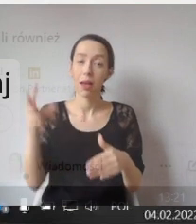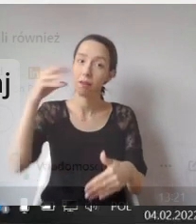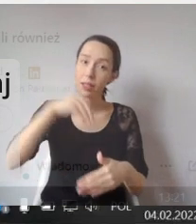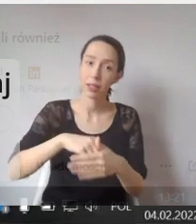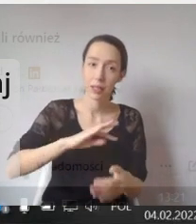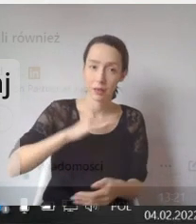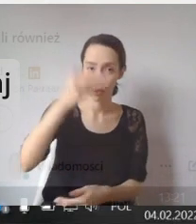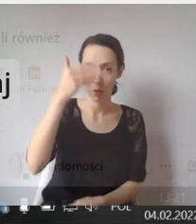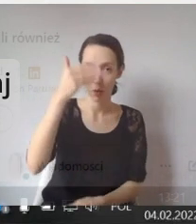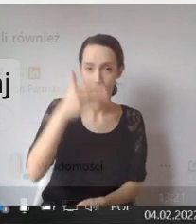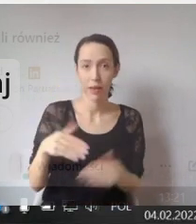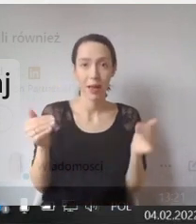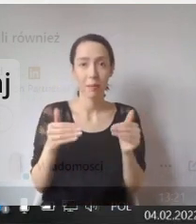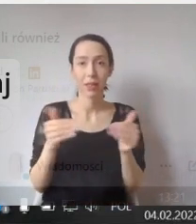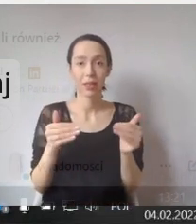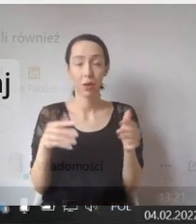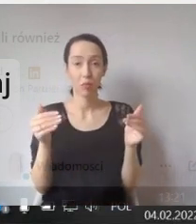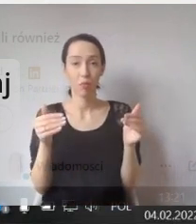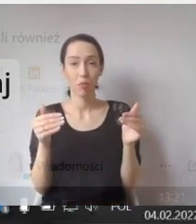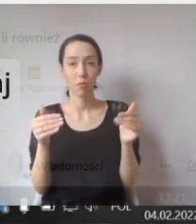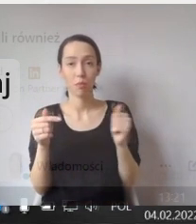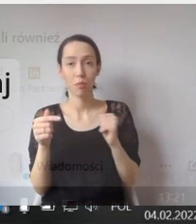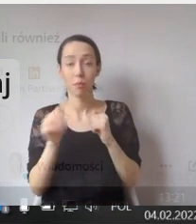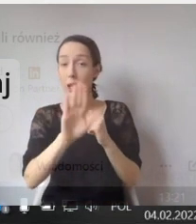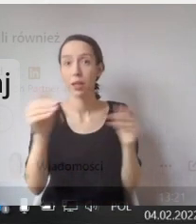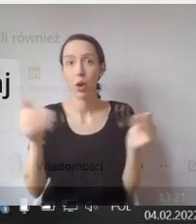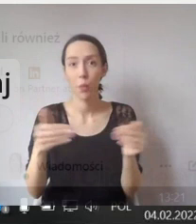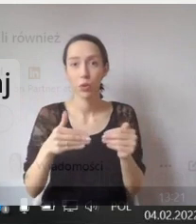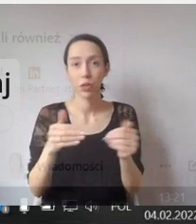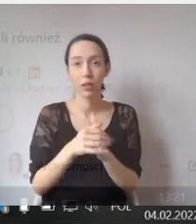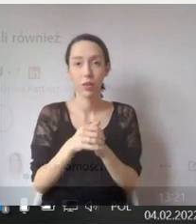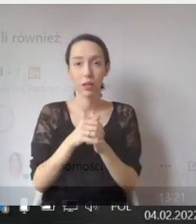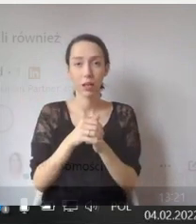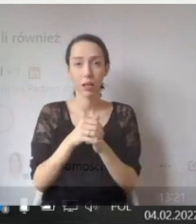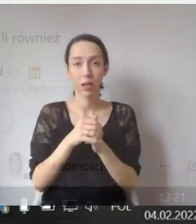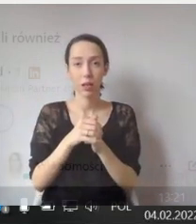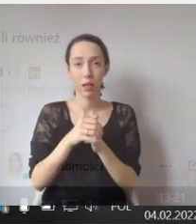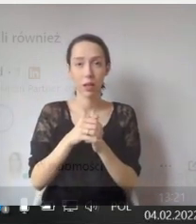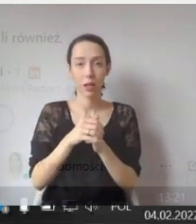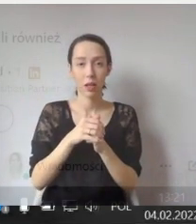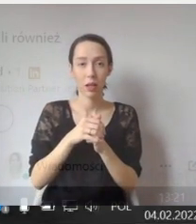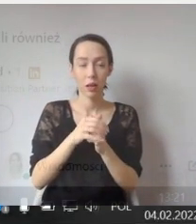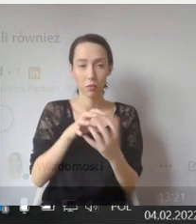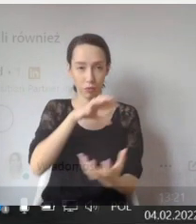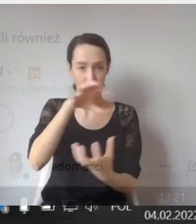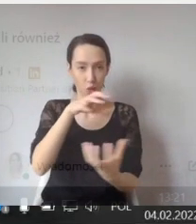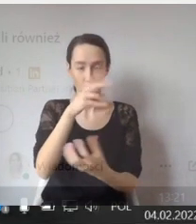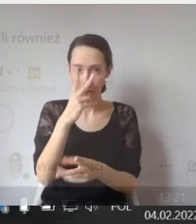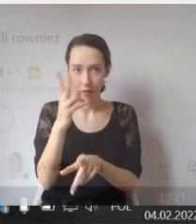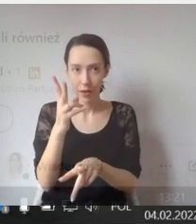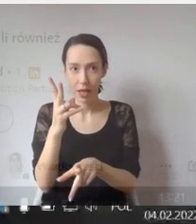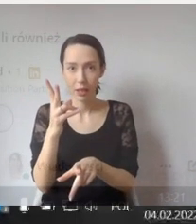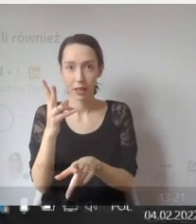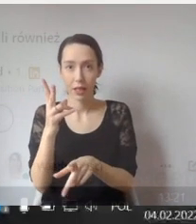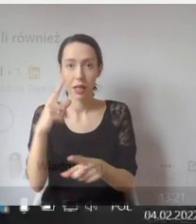właśnie taką opcję, tutaj taką jakby kulę świata, taki globus, możecie to nacisnąć i jest